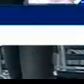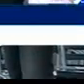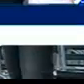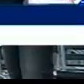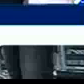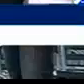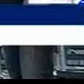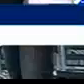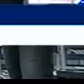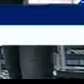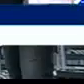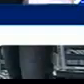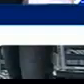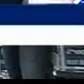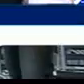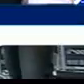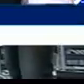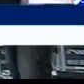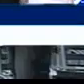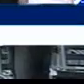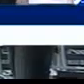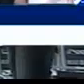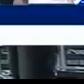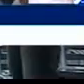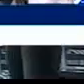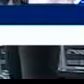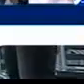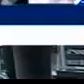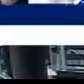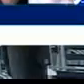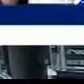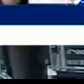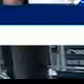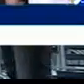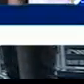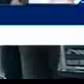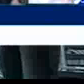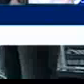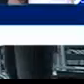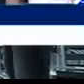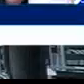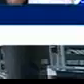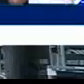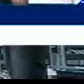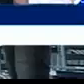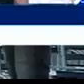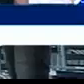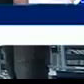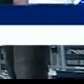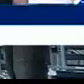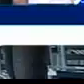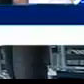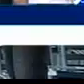surpriză pentru noi și cred că pentru toată lumea. Pentru toată lumea o surpriză frumoasă, cu emoții pozitive, așadar vă așteptăm aici